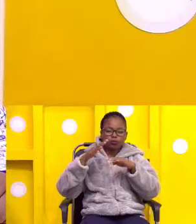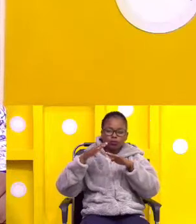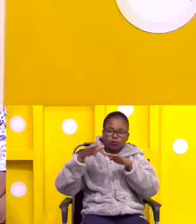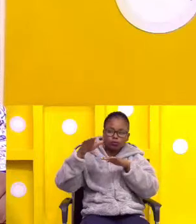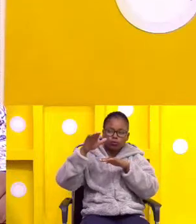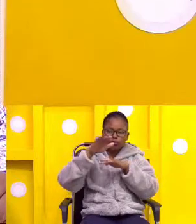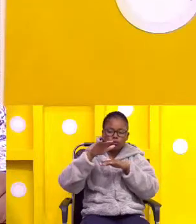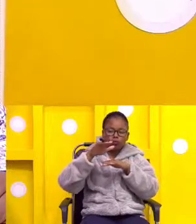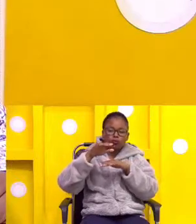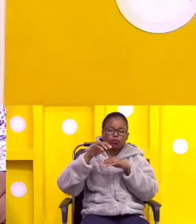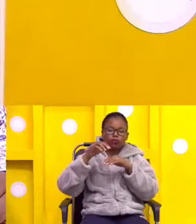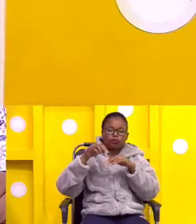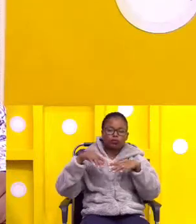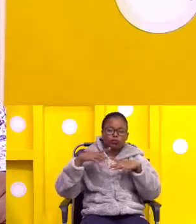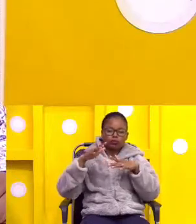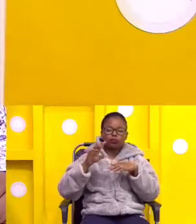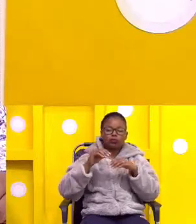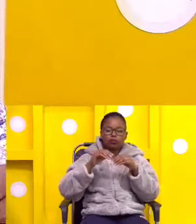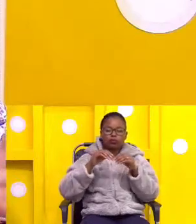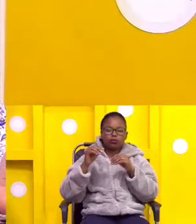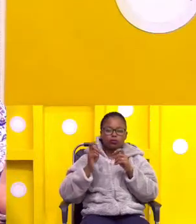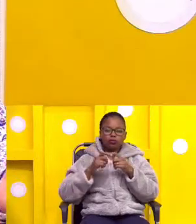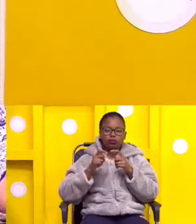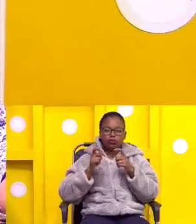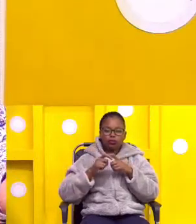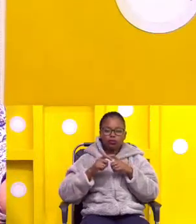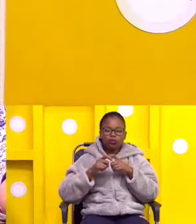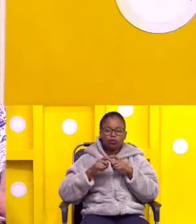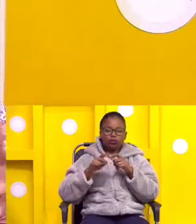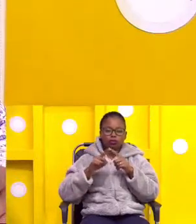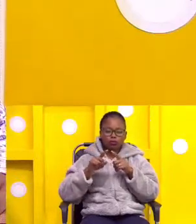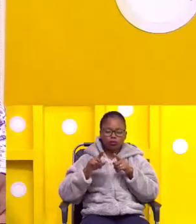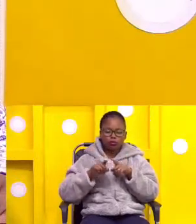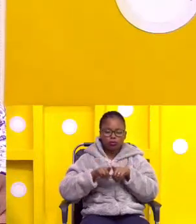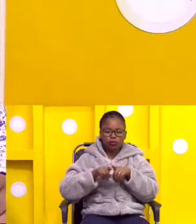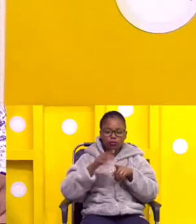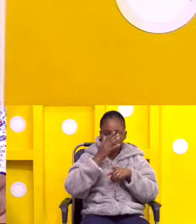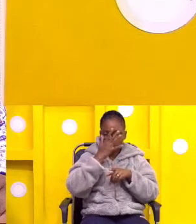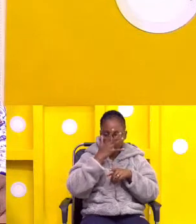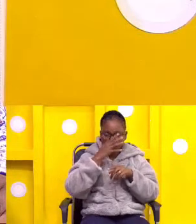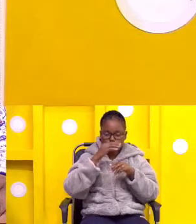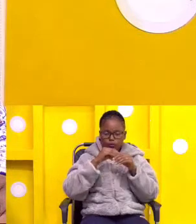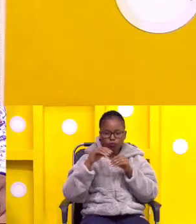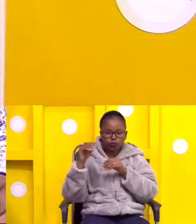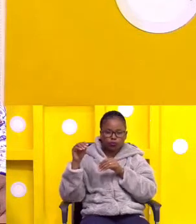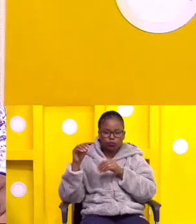ugodhega igorore yaku. Keha nige egodhega igorore yaku.